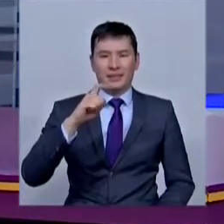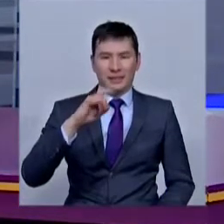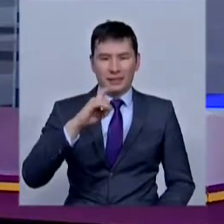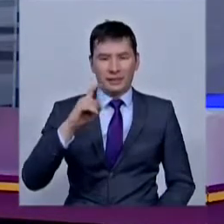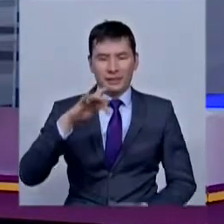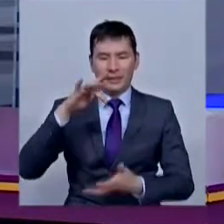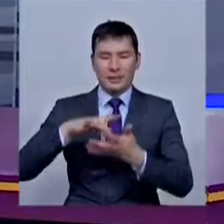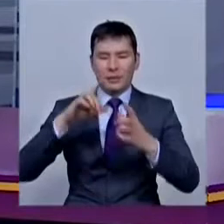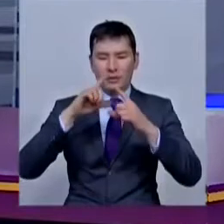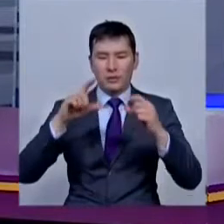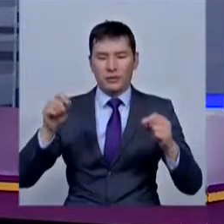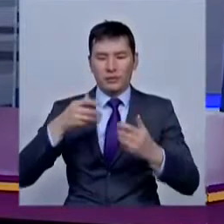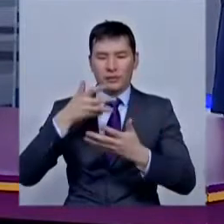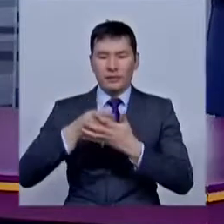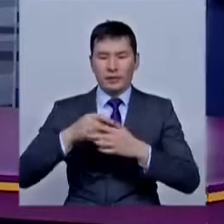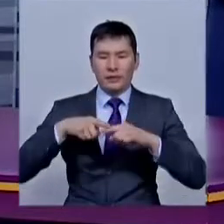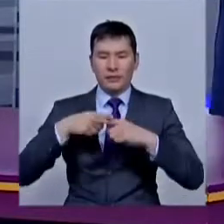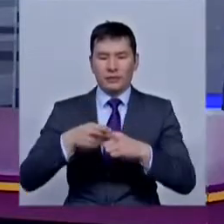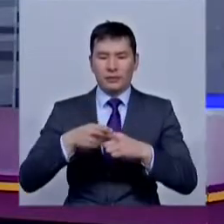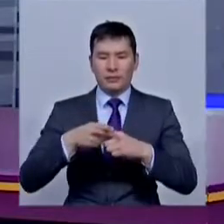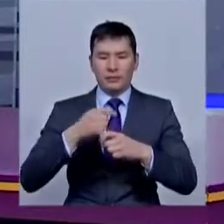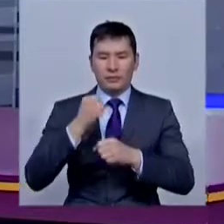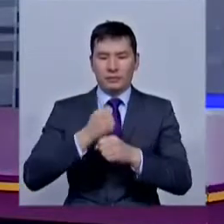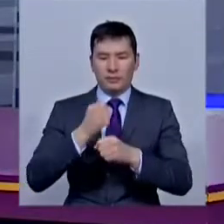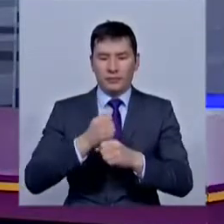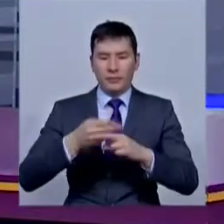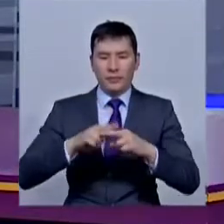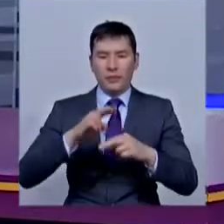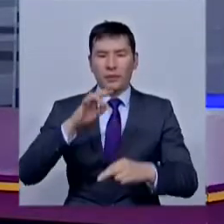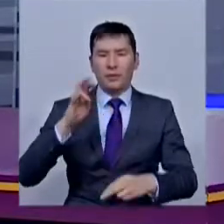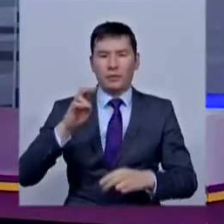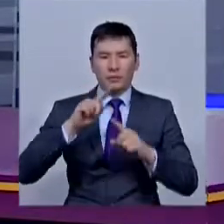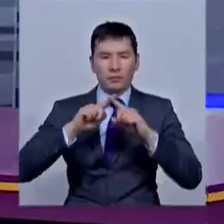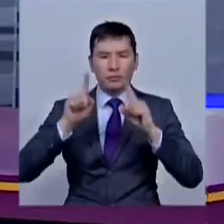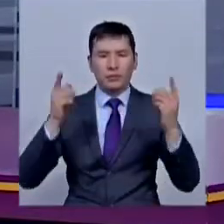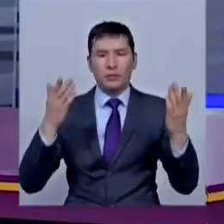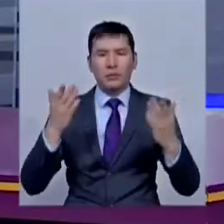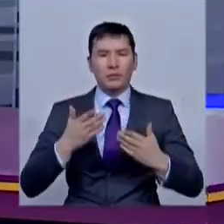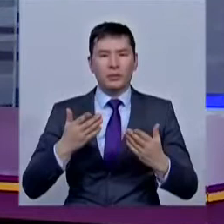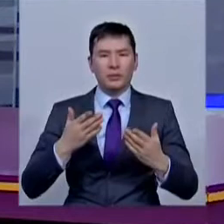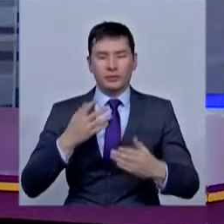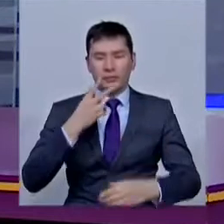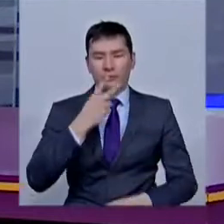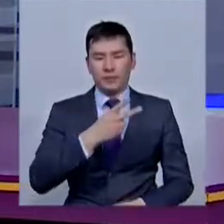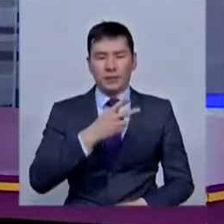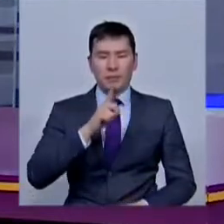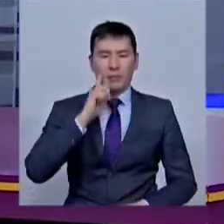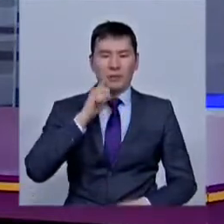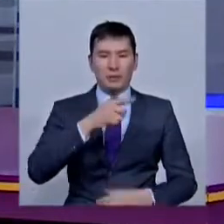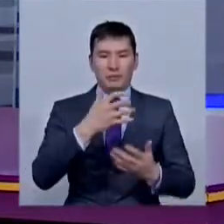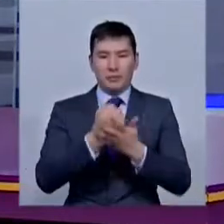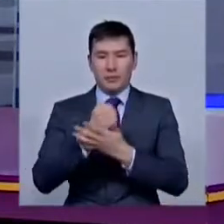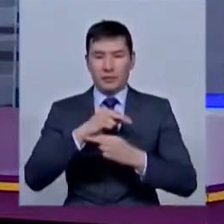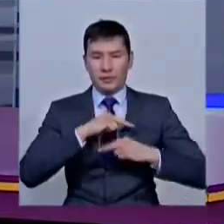технологиялар құрастырып, жақсы жетістіктерге жетіп үлгерген. Бұл дронның өзгешелігі мен ерекшелігі қандай? Жас өнертапқыштардың